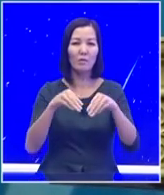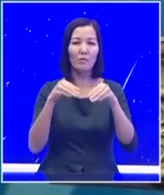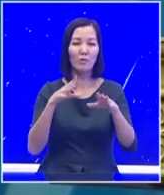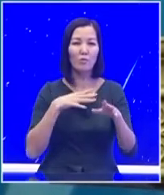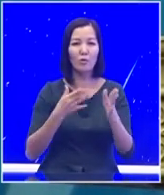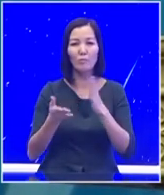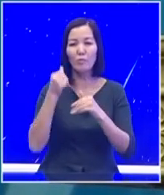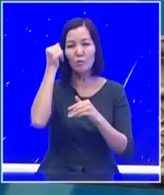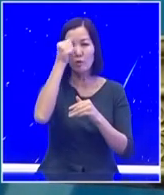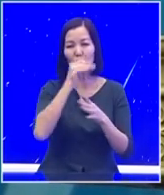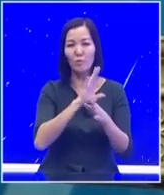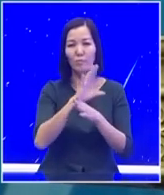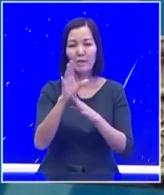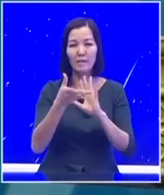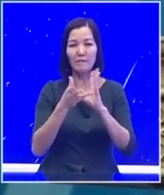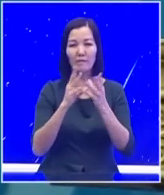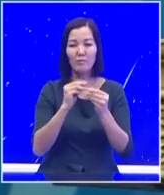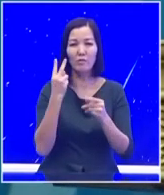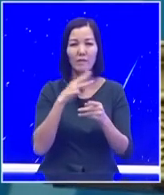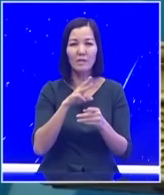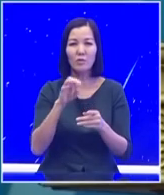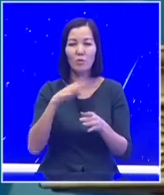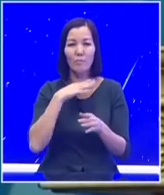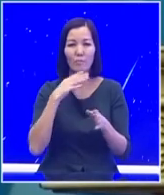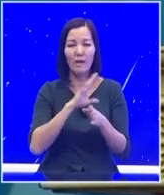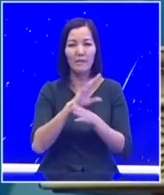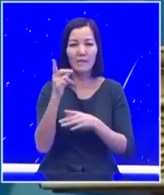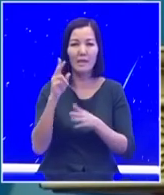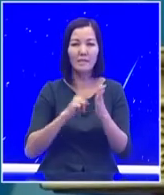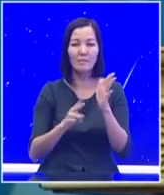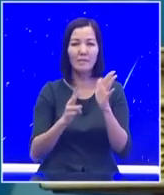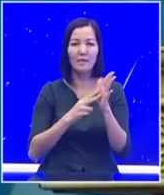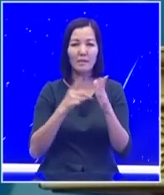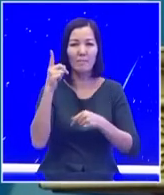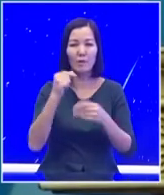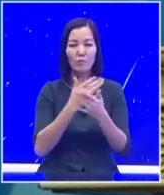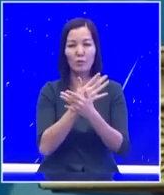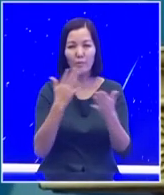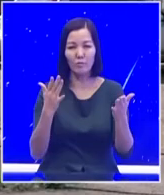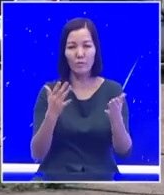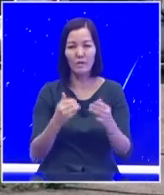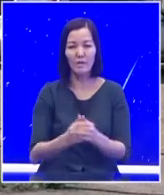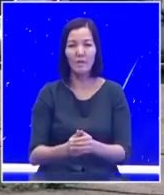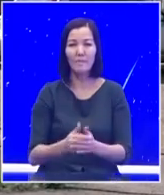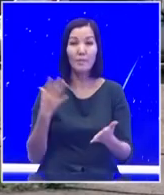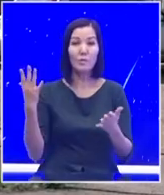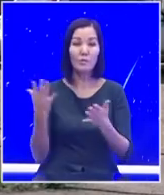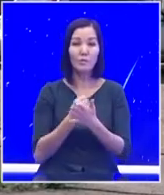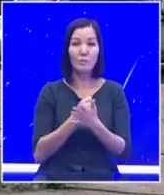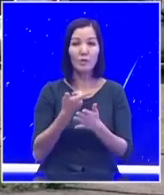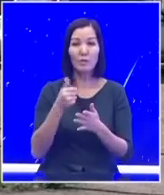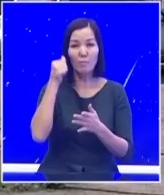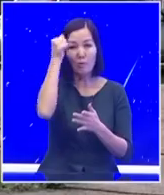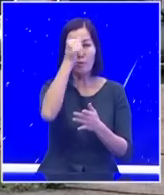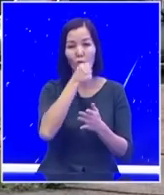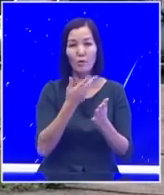за прошлый год произведено почти 20 тысяч тонн мяса, 77 тысяч тонн молочной продукции. Успешным оказался год и в